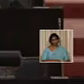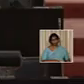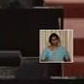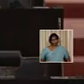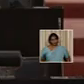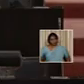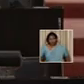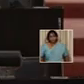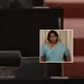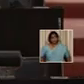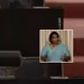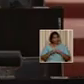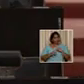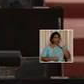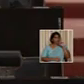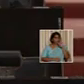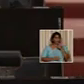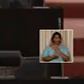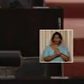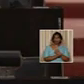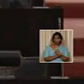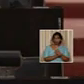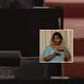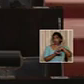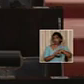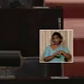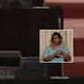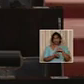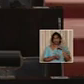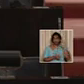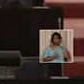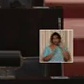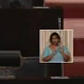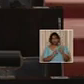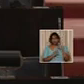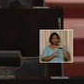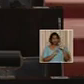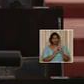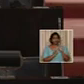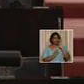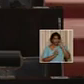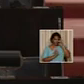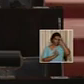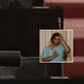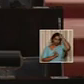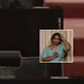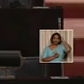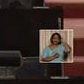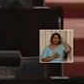प्रश्न आ एक पोलिस वसम कर सामान्य वातावरण अपराध संख्या अभ्युवा विशेष तू